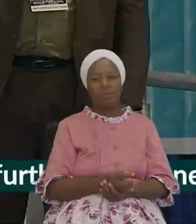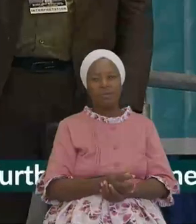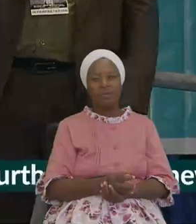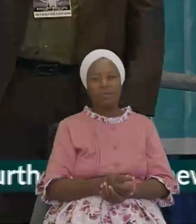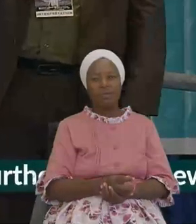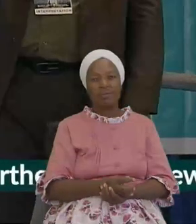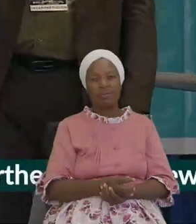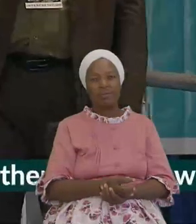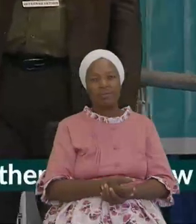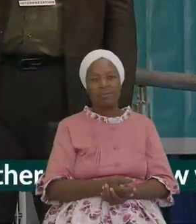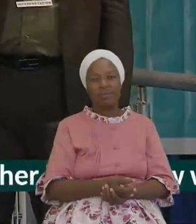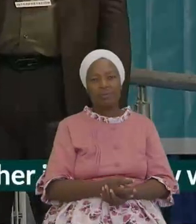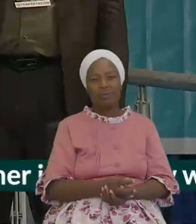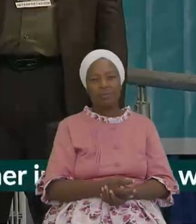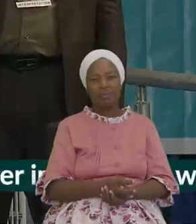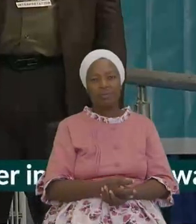Restez avec les malades.